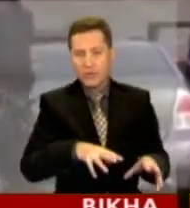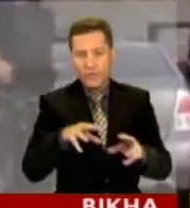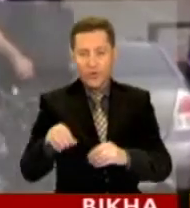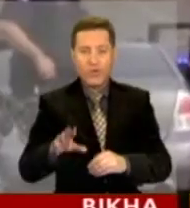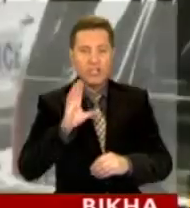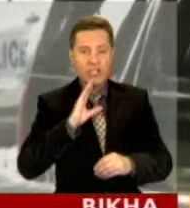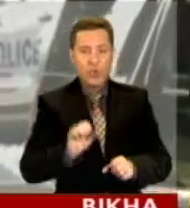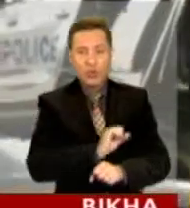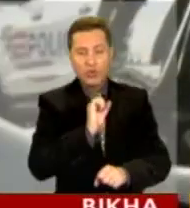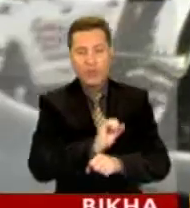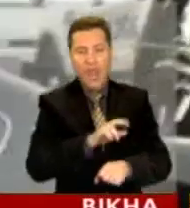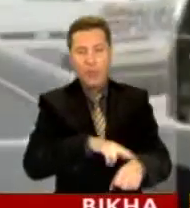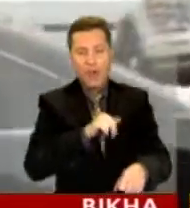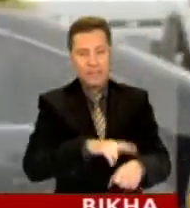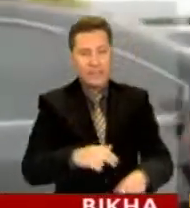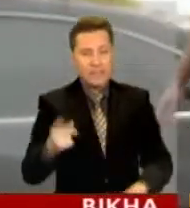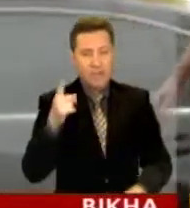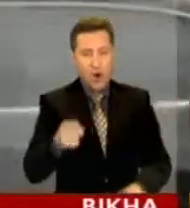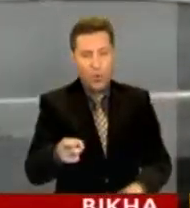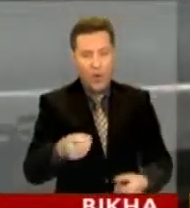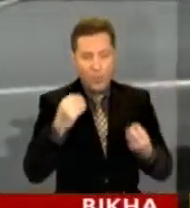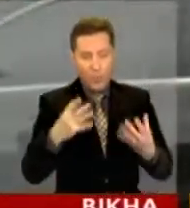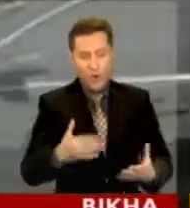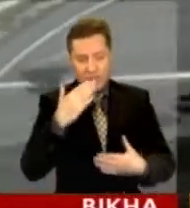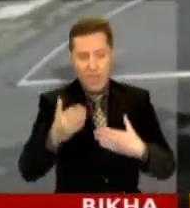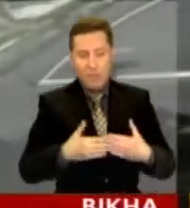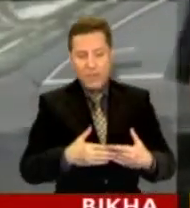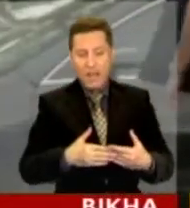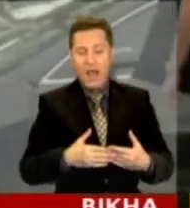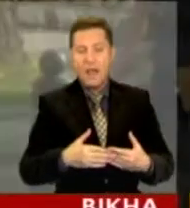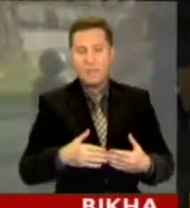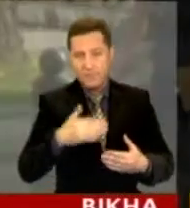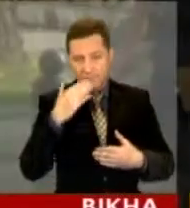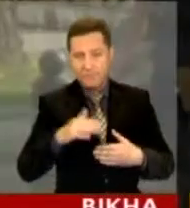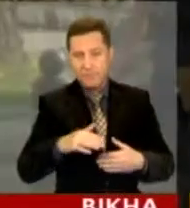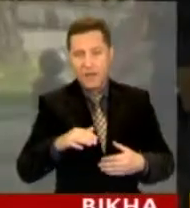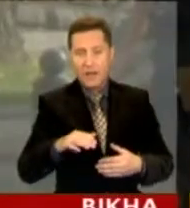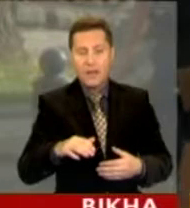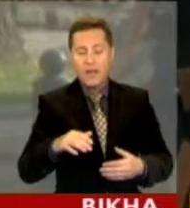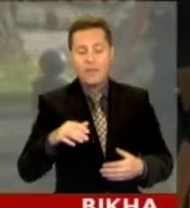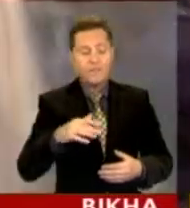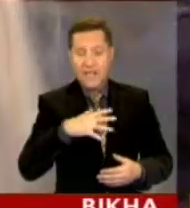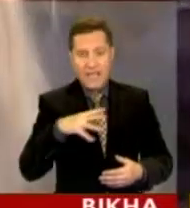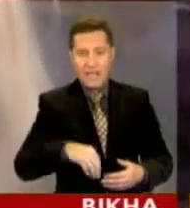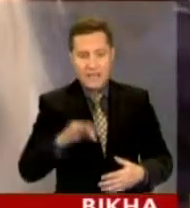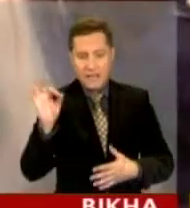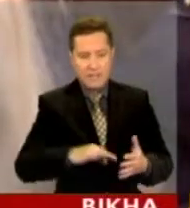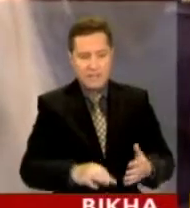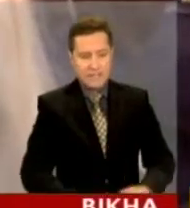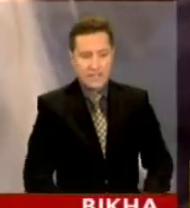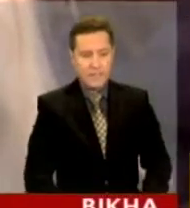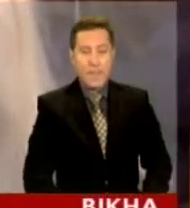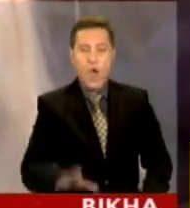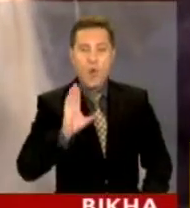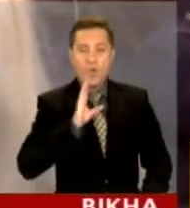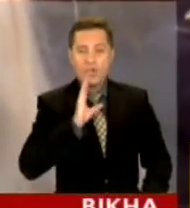таки зупиняє поліцейська куля. Просто біля підніжжя капітолійського пагорбу. Водійка гине на місці. У